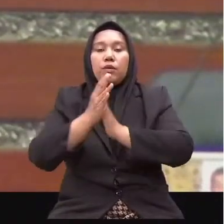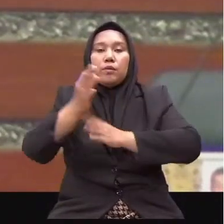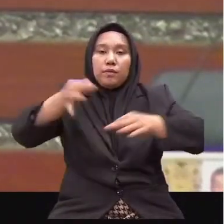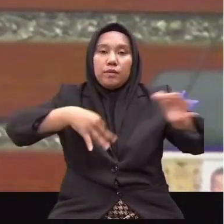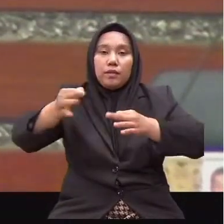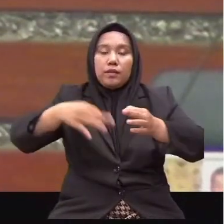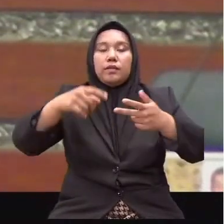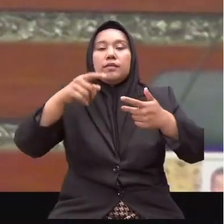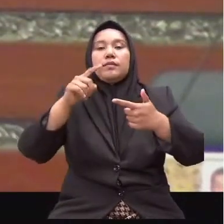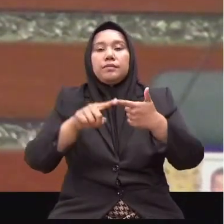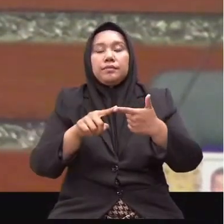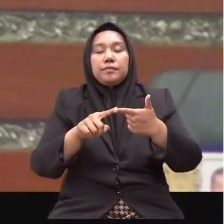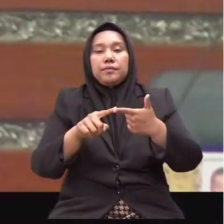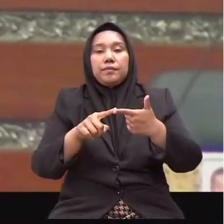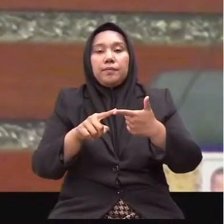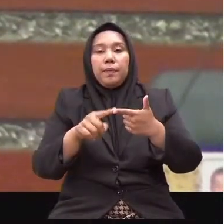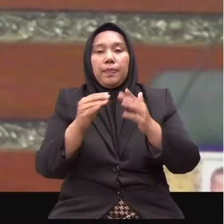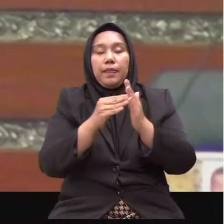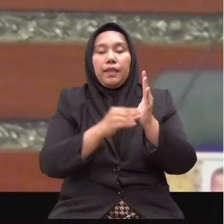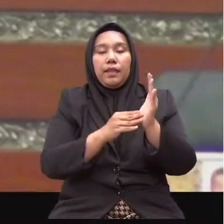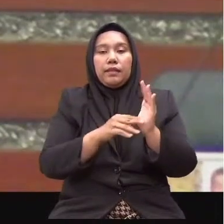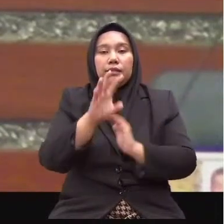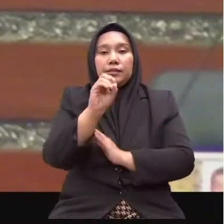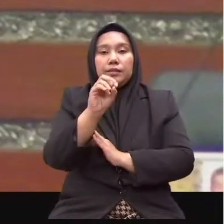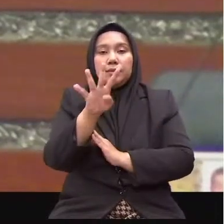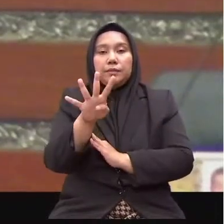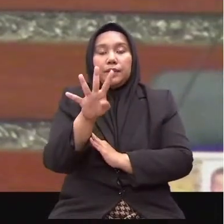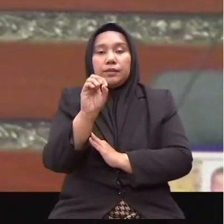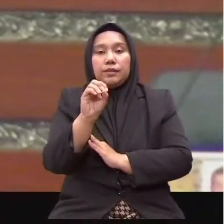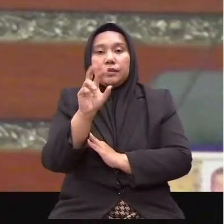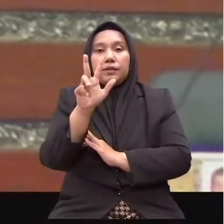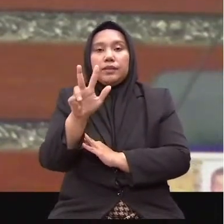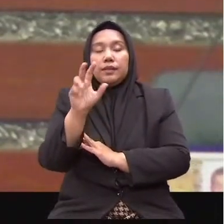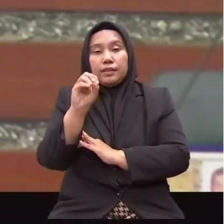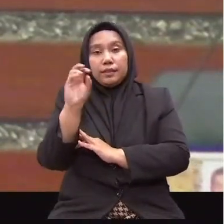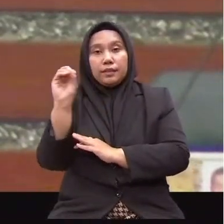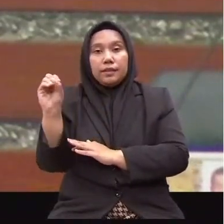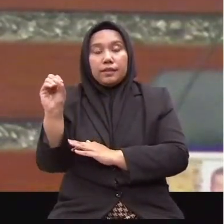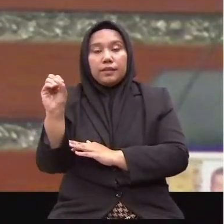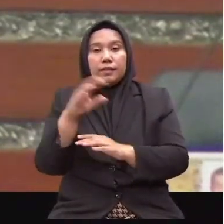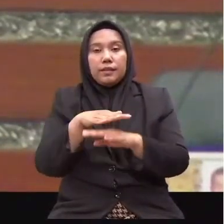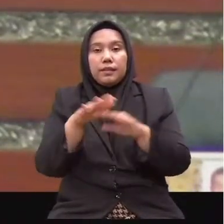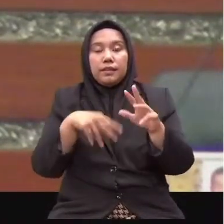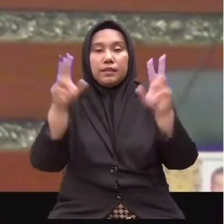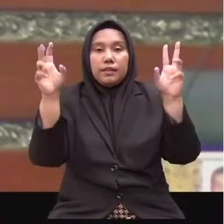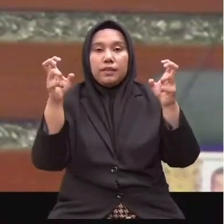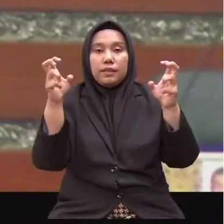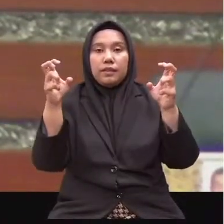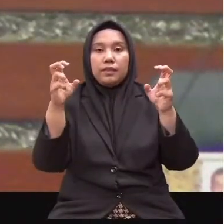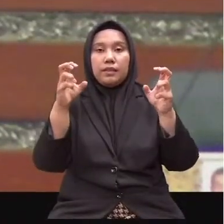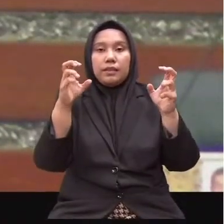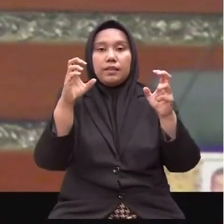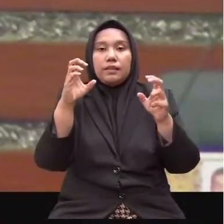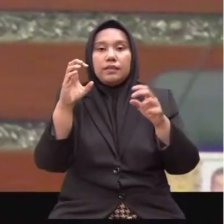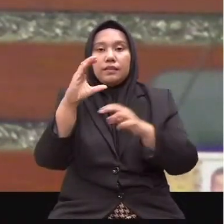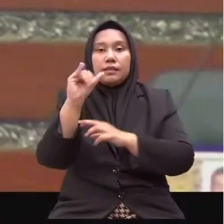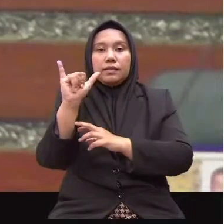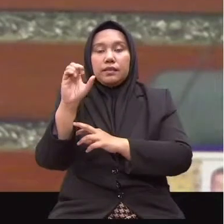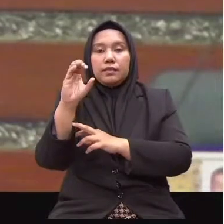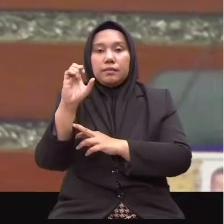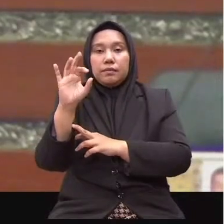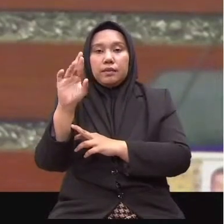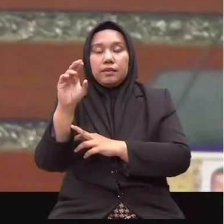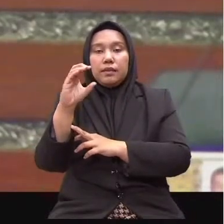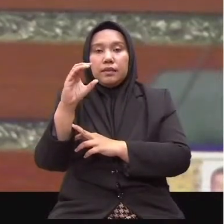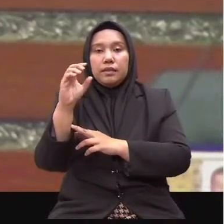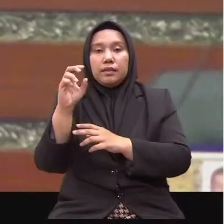kedua yang saya Sebutkan adalah di bawah butiran 040300 di bawah tajuk cyber security freezer